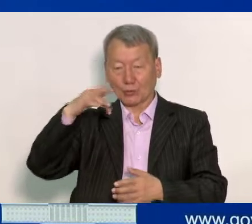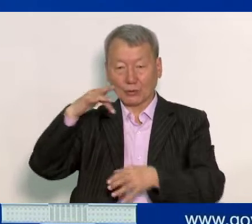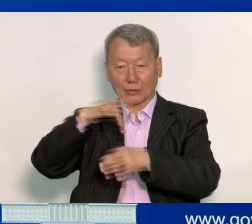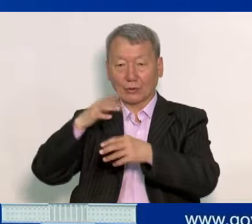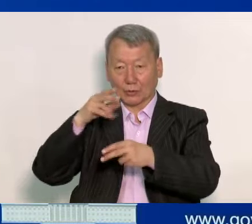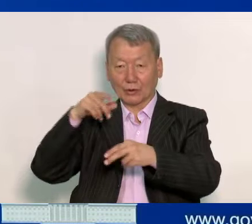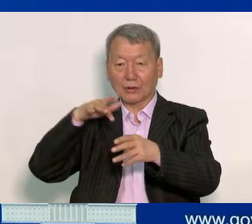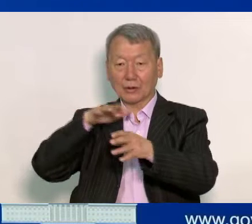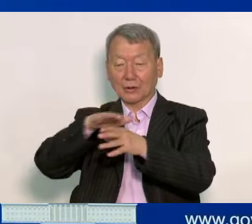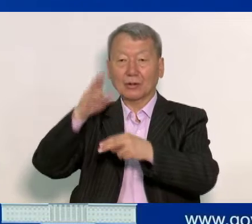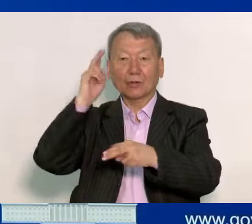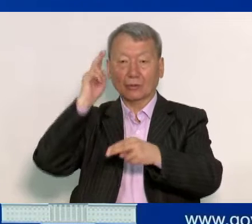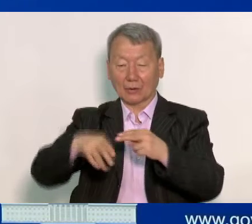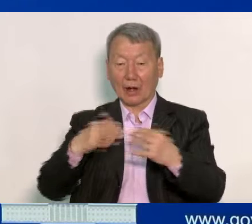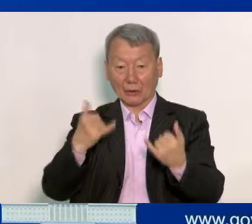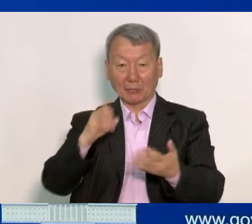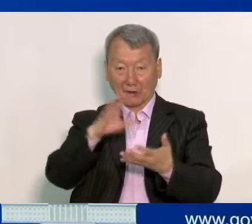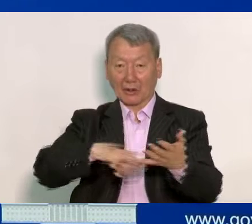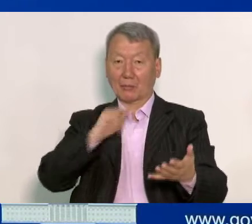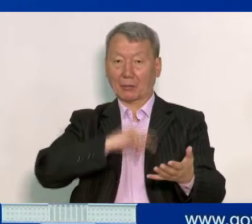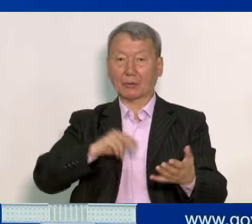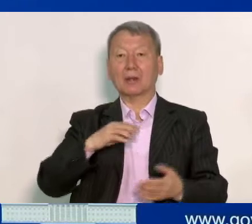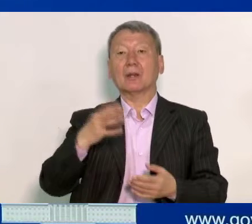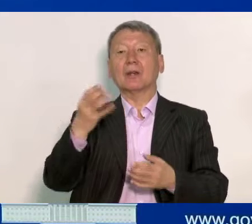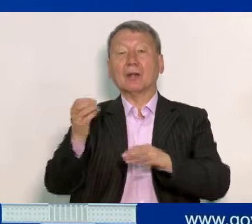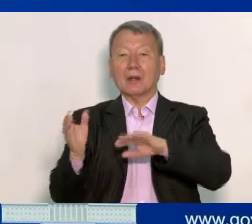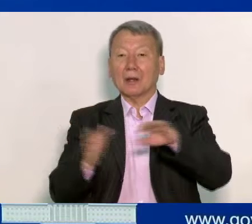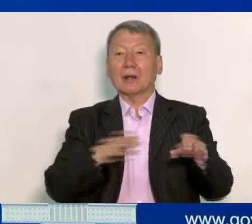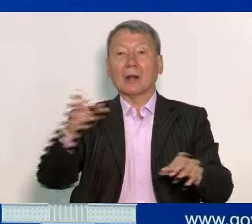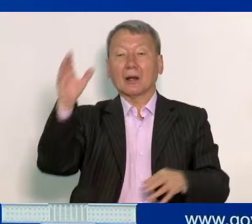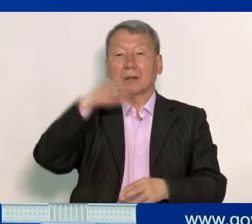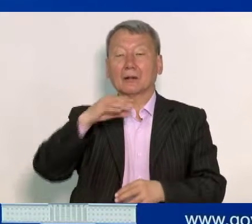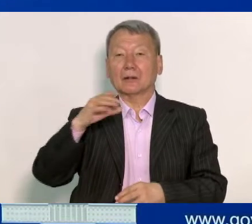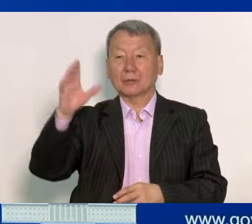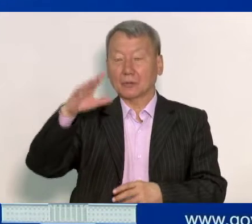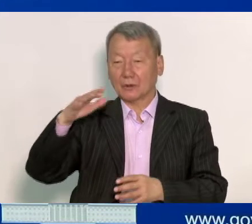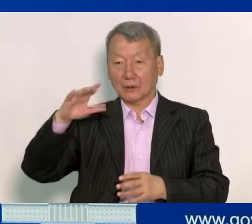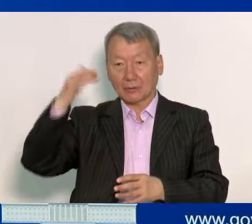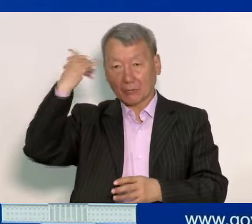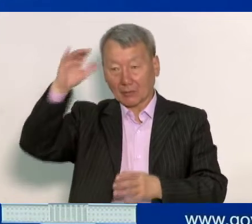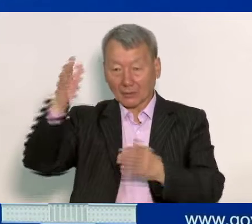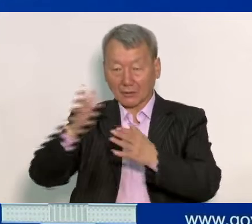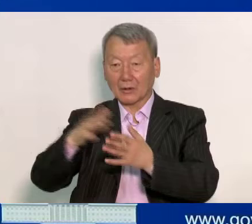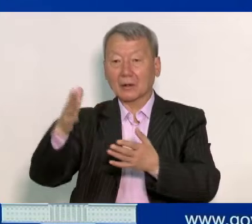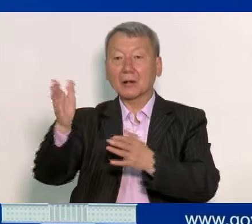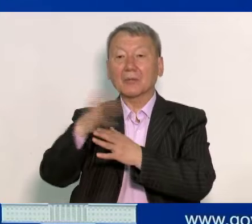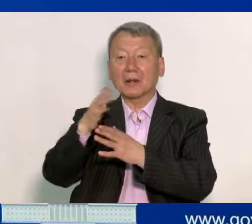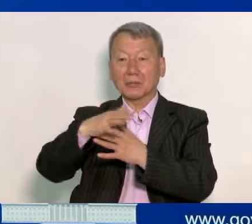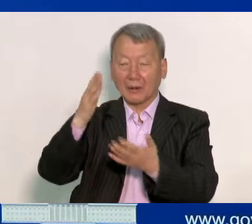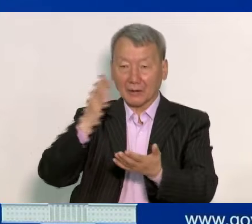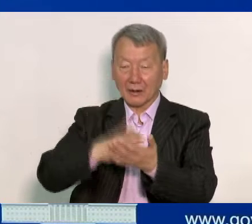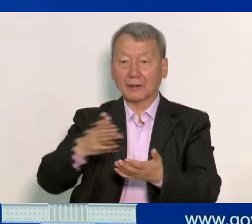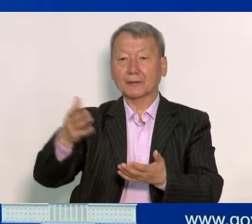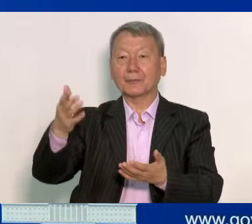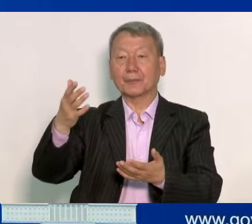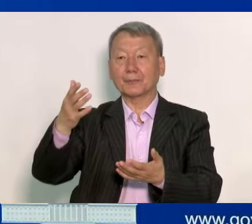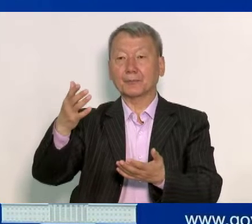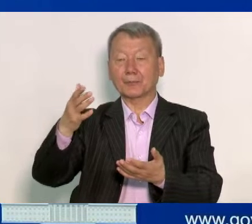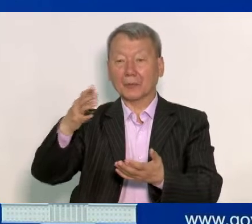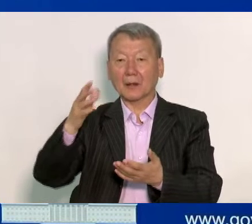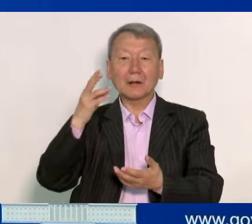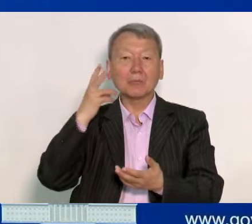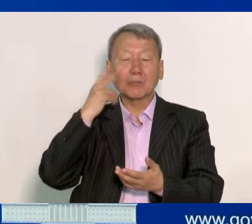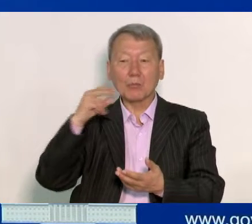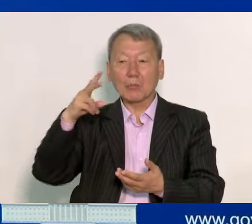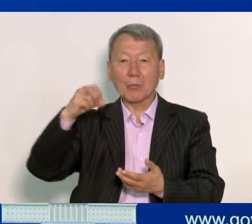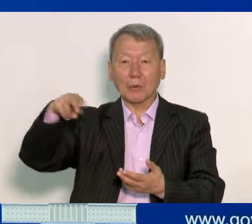Ал бунун үстүндө иштер жүрүп атат. Андан сырткары бизде канаттуулар чарбалары бар, балык чарбасы бар, анан аары бал өндүрүү